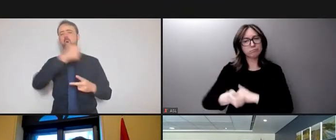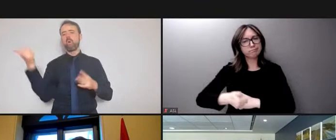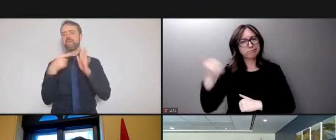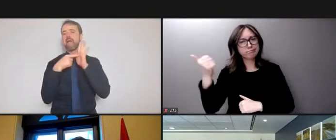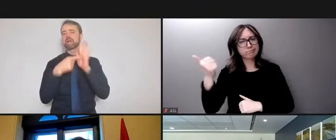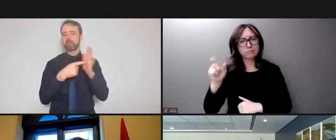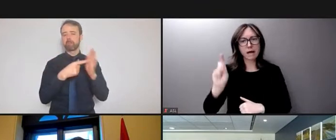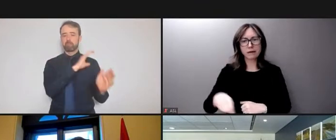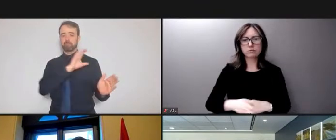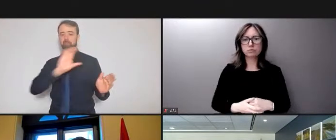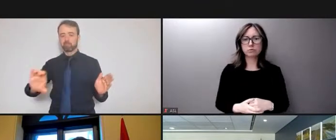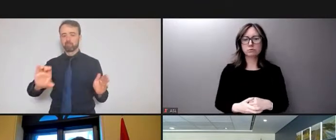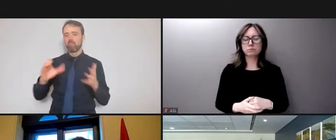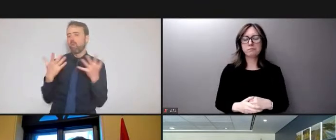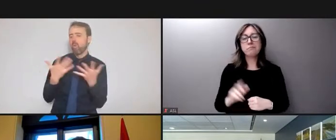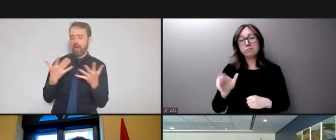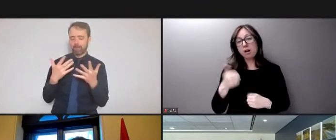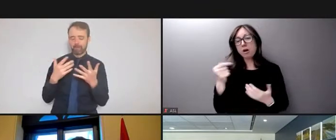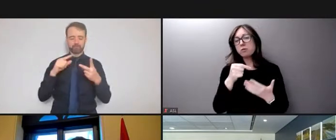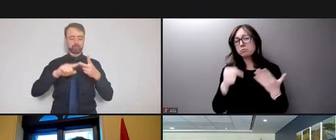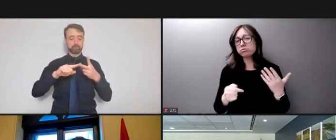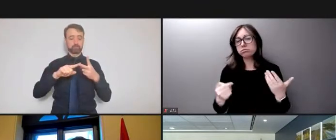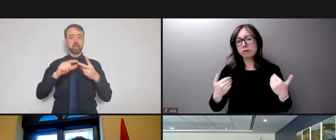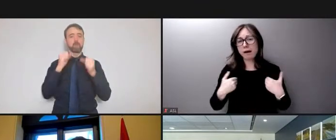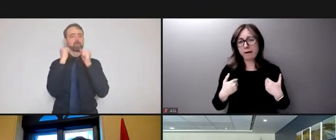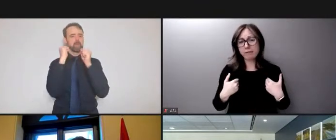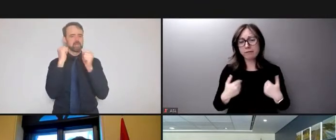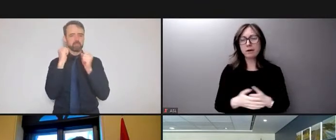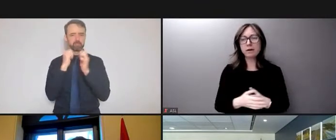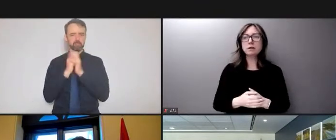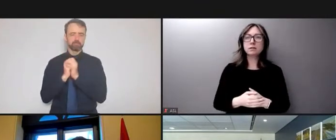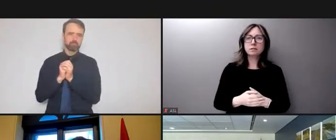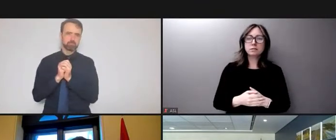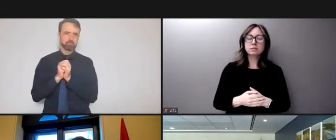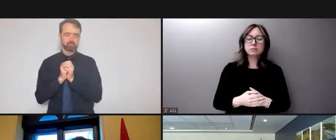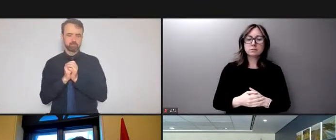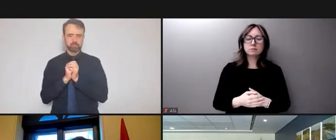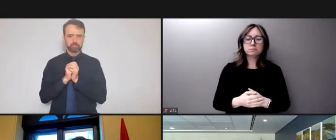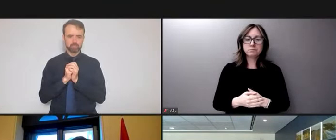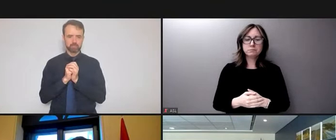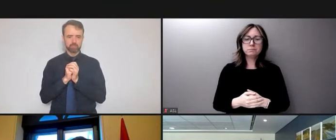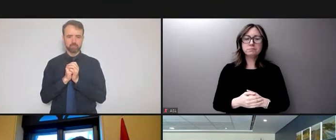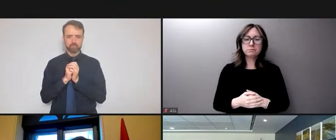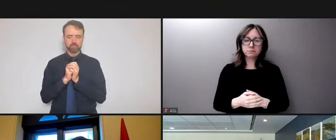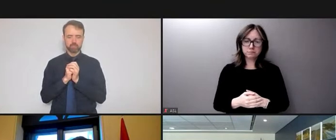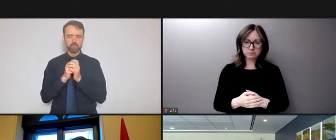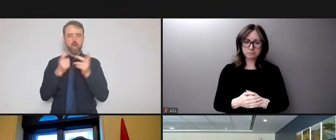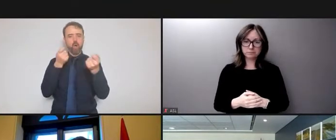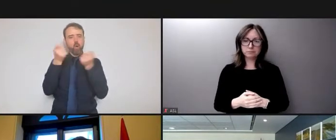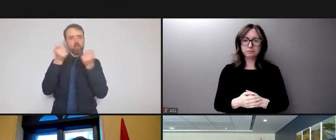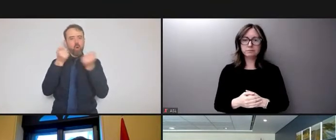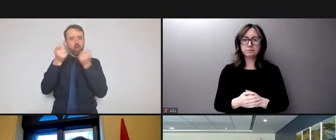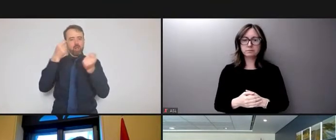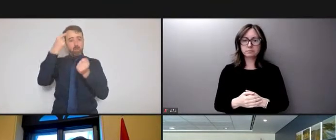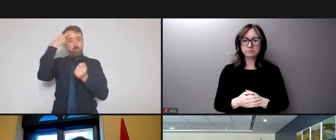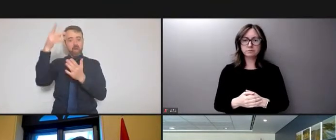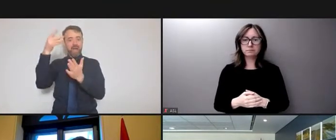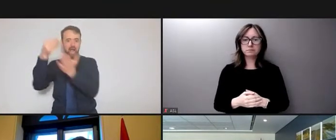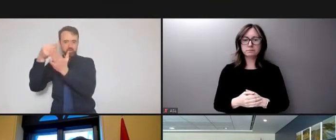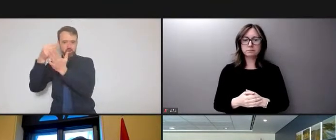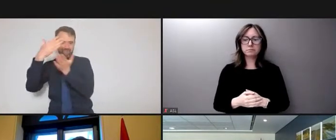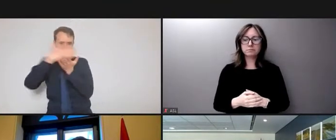les contrôles pour arrêter l'argent et les autres contributions